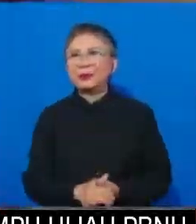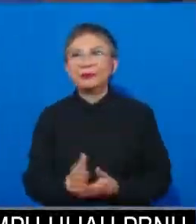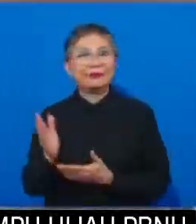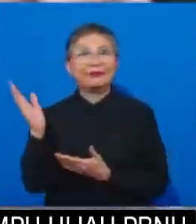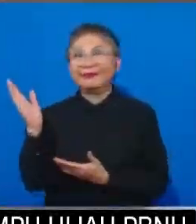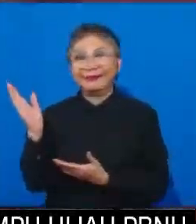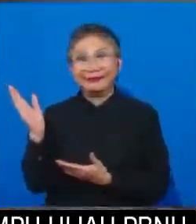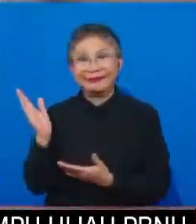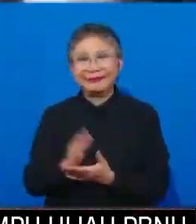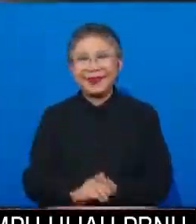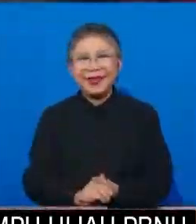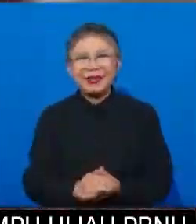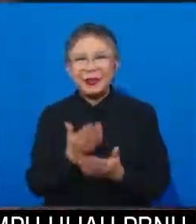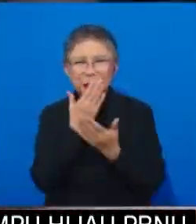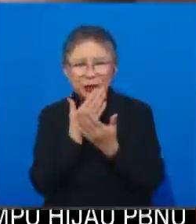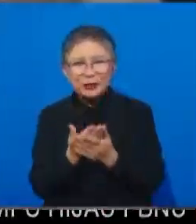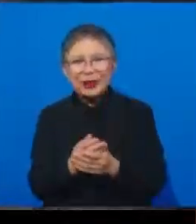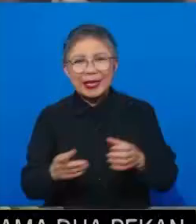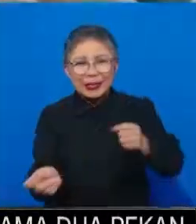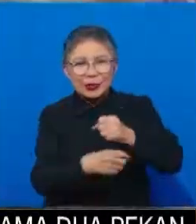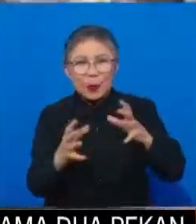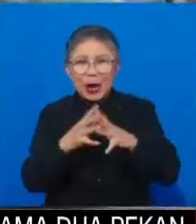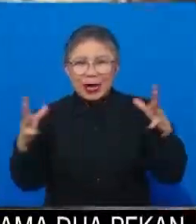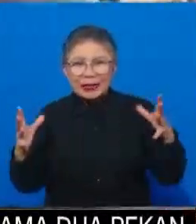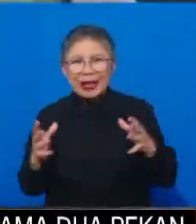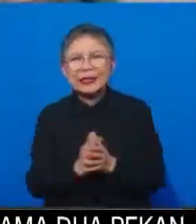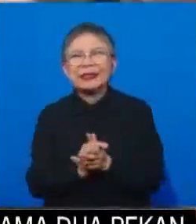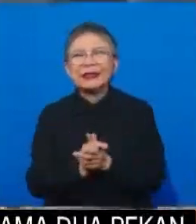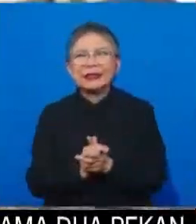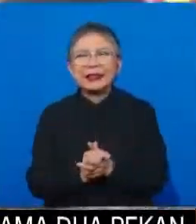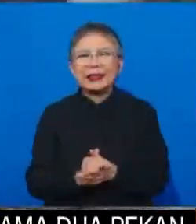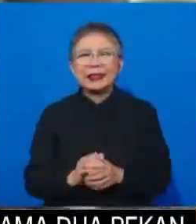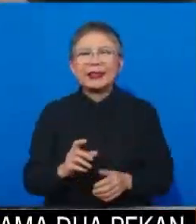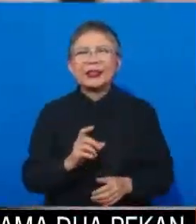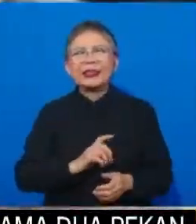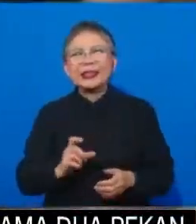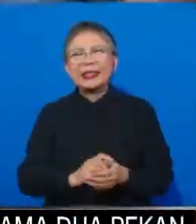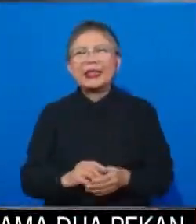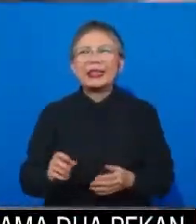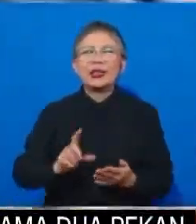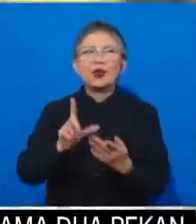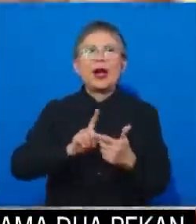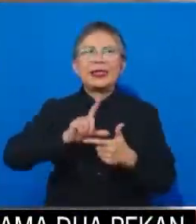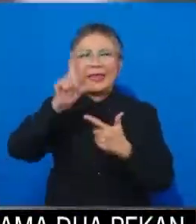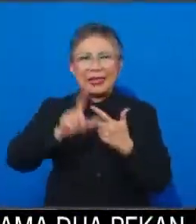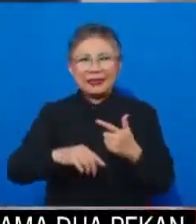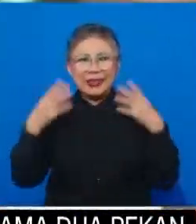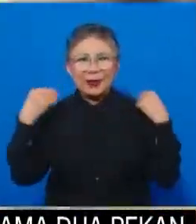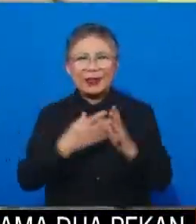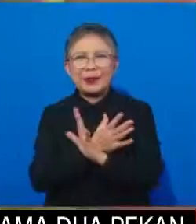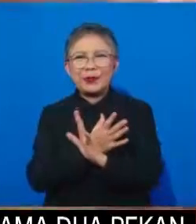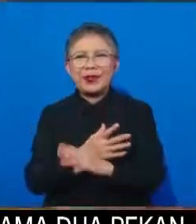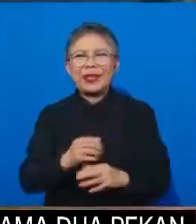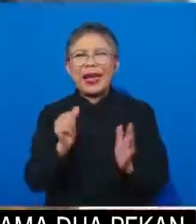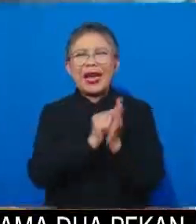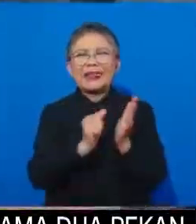Sebagai wujud rasa syukur atas hasil bumi yang melimpah, warga desa Kedungrejo, Kecamatan Rowo Kangkung, Lumajang, Jawa Timur menggelar